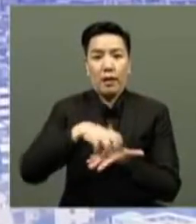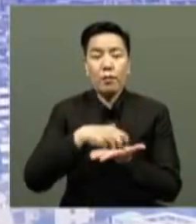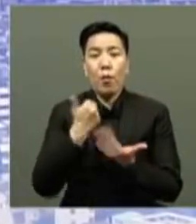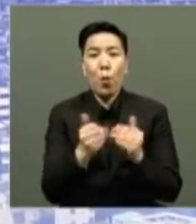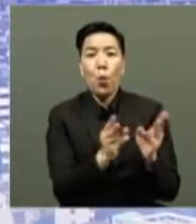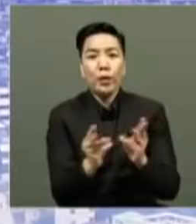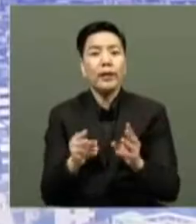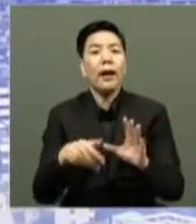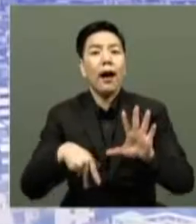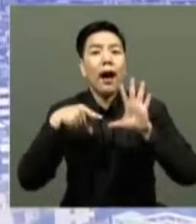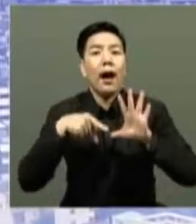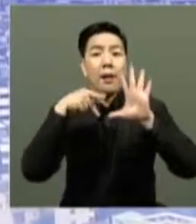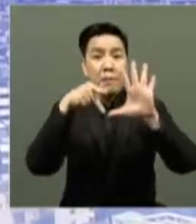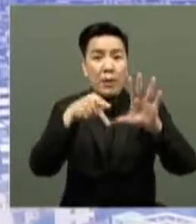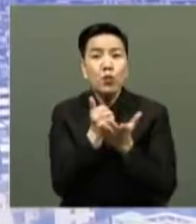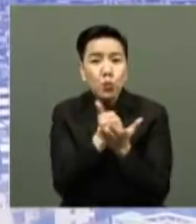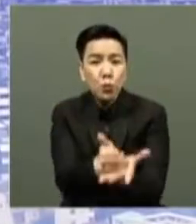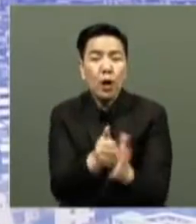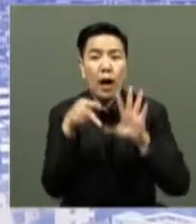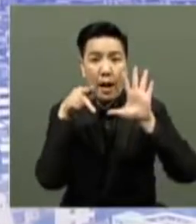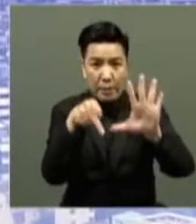ลงทะเบียนไปคืนของบัญชีเรื่องนึงนะครับเรื่องของท่านที่ไม่ผ่านเกณฑ์ตั้งแต่ต้นเลยคือข้อมูลไม่ตรงกับบัตรประชาชนนะครับซึ่งอันนี้ครับทราบแล้วก็จะดูแลแก้ไขนะครับครับสำหรับวันนี้ไม่มีเป็นคำถามเพิ่มเติมครับช่วงท้ายนี้ท่านมีอะไรจะฝากถึงพี่น้องประชาชนที่ตามการแข่งขันเพิ่มเติมนะฮะครับก็เขาอยากเรียนว่ามาตรการเยียวยา5พันบาทเป็นมาตรการหนึ่งในบ้านการหลายๆเรื่องที่รัฐบาลดูแลพี่น้องประชาชนในการเยียวยาพี่น้องประชาชนนะครับบริการนี้จะตอบโจทย์กลุ่มที่เป็นผู้ประกอบอาชีพอิสระนะครับเป็นรายงานระบบที่อยู่ไม่ได้อยู่ระบบประกันสังคมเป็นหลักนะครับแต่ว่าหลังจากนี้ไปจะมีมาตรการออกมาดูแลพี่น้องประชาชนเผ่ามายาพี่น้องประชาชนกลุ่มอื่นๆอีกนะครับเช่นกลุ่มที่มีความเปราะบางตอนนี้กระทรวงพอเหมาะกำลังเร่งดำเนินการให้อยู่นะครับแล้วก็จะออกมาดูแลแล้วก็เก็บตกผู้ที่เข้าไม่ถึงมาตรการต่างๆของภาครัฐนะครับเพื่อให้ได้การเยียวยาพี่น้องประชาชนที่ครบถ้วนแล้วก็สมบูรณ์มากที่สุดครับอ่า